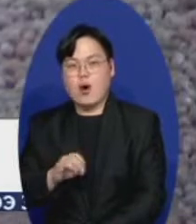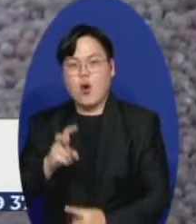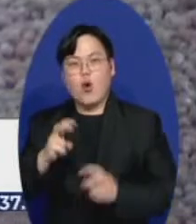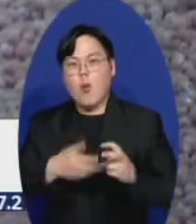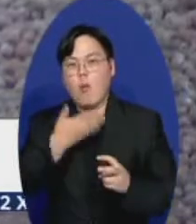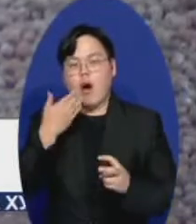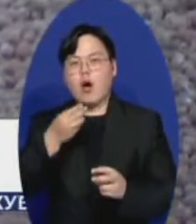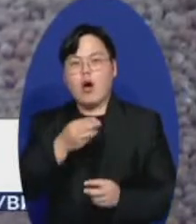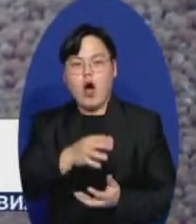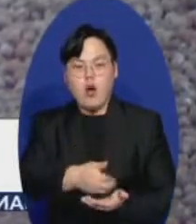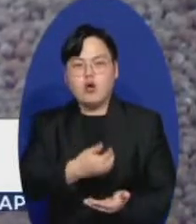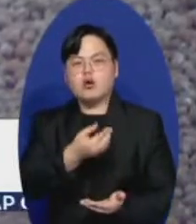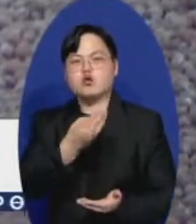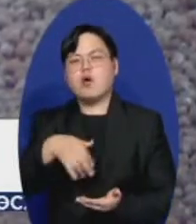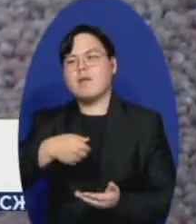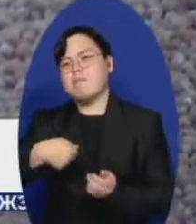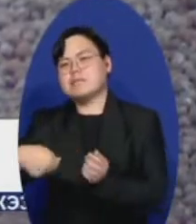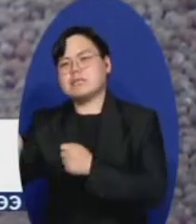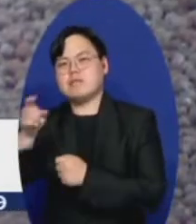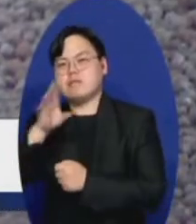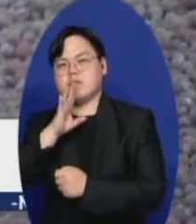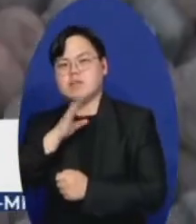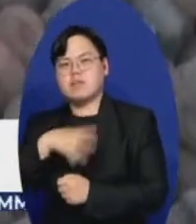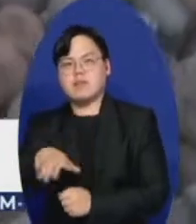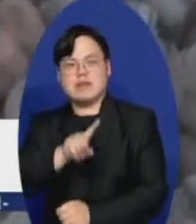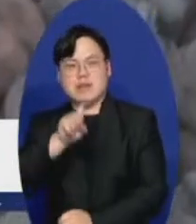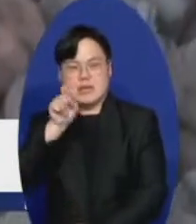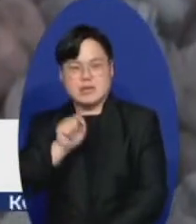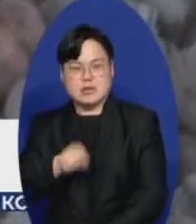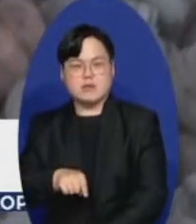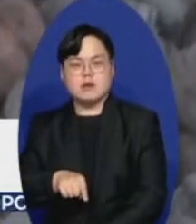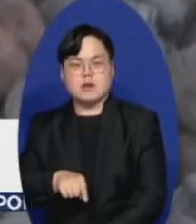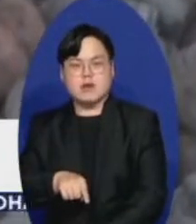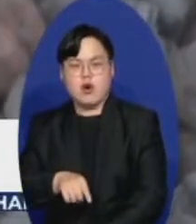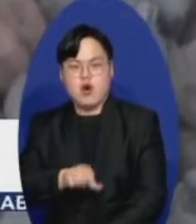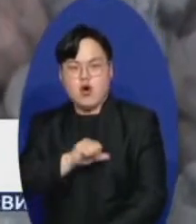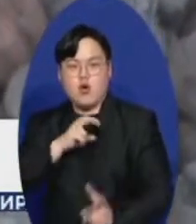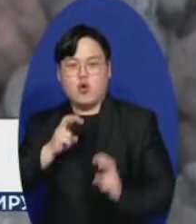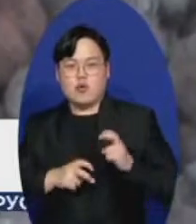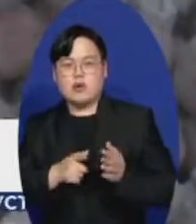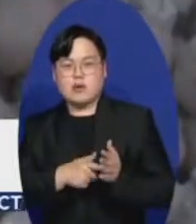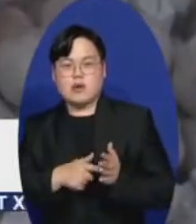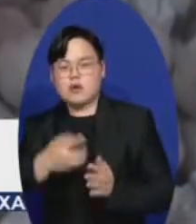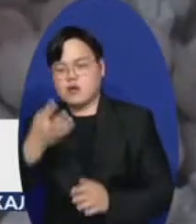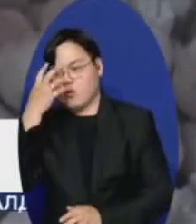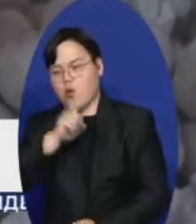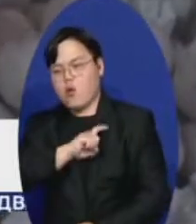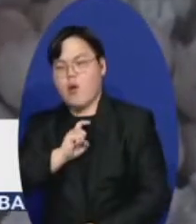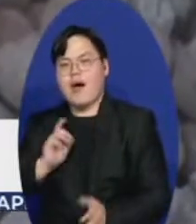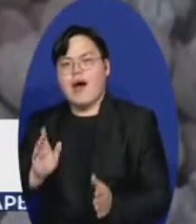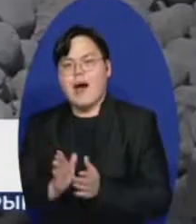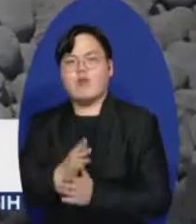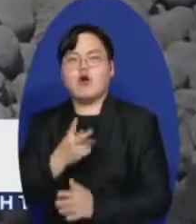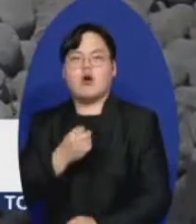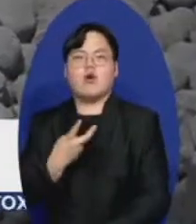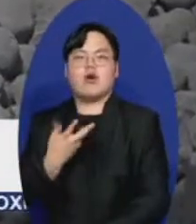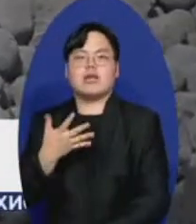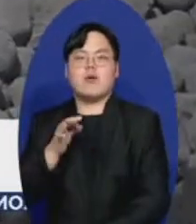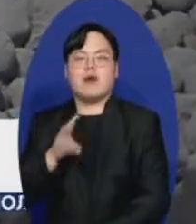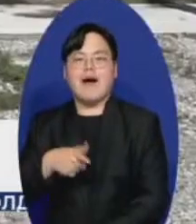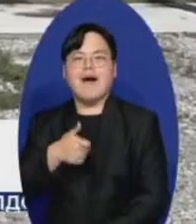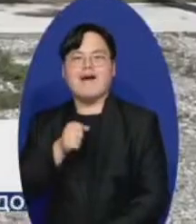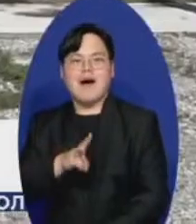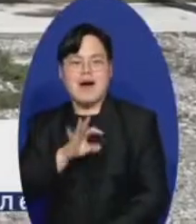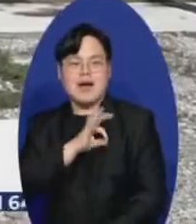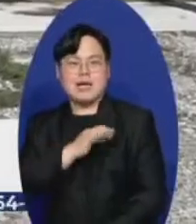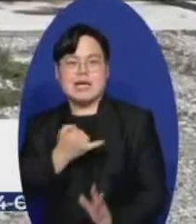нь бидний зорилго биш. Тиймээс шат шатанд үүсэт байгаа хүндрэл бэрхшээлийг ойлгуулж төр хувийн хөвшил хамтран 2025 он гэхэд